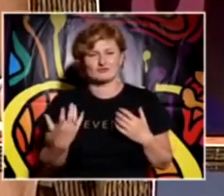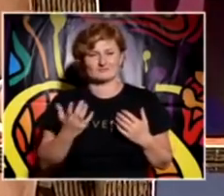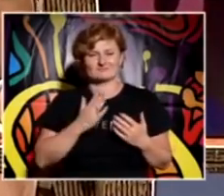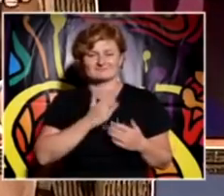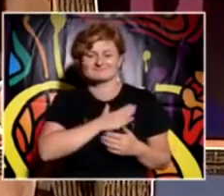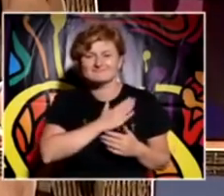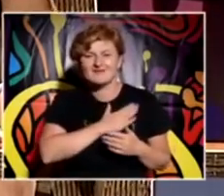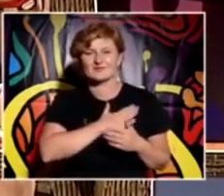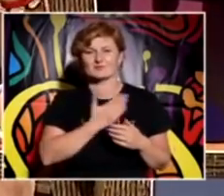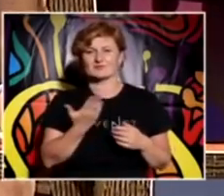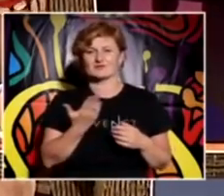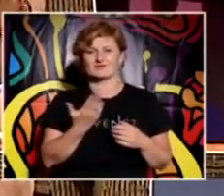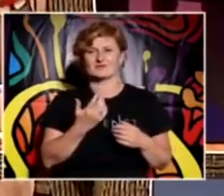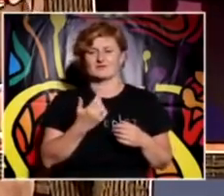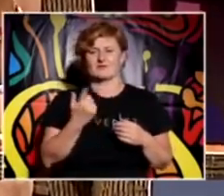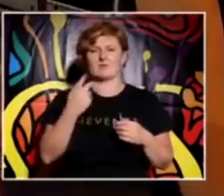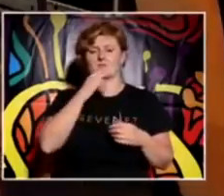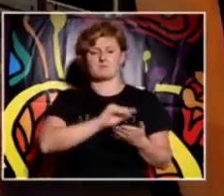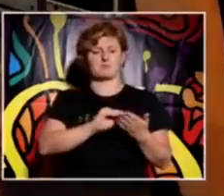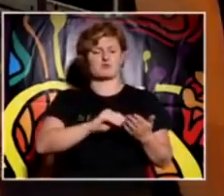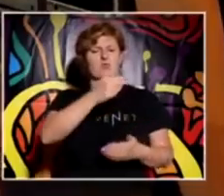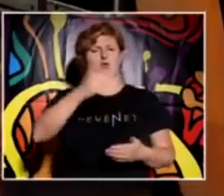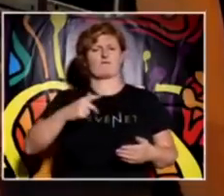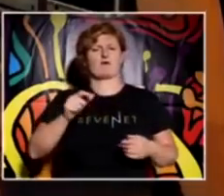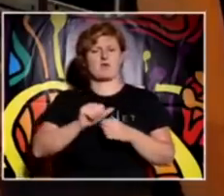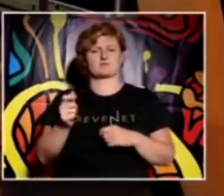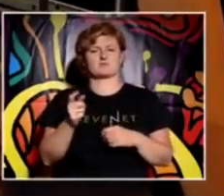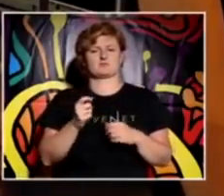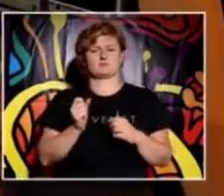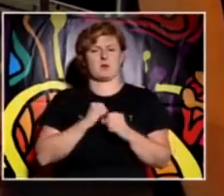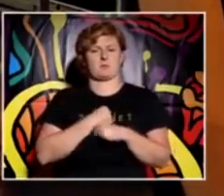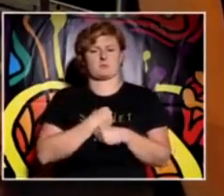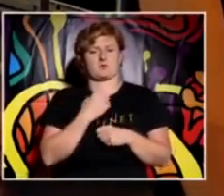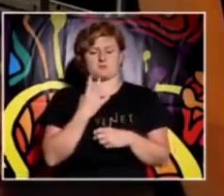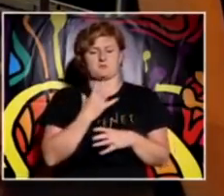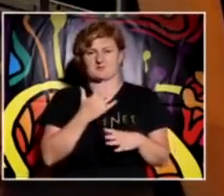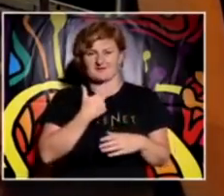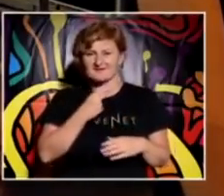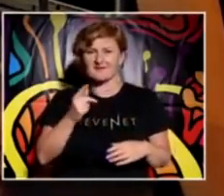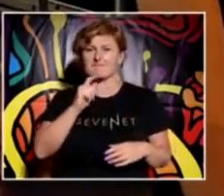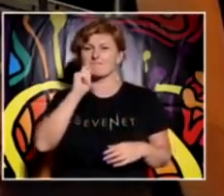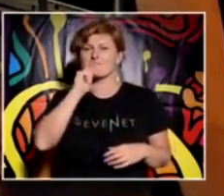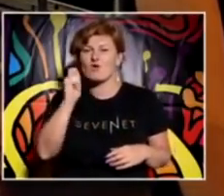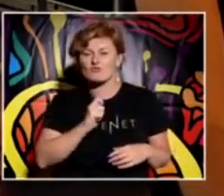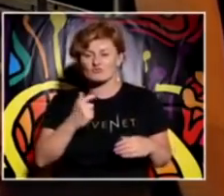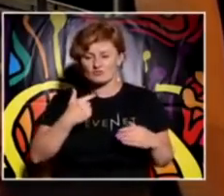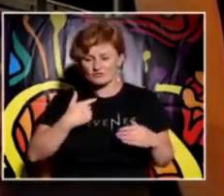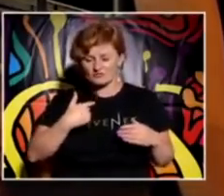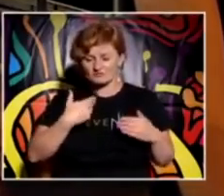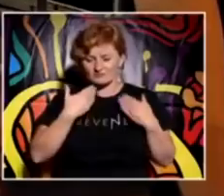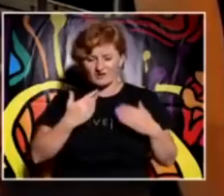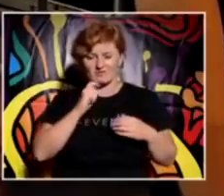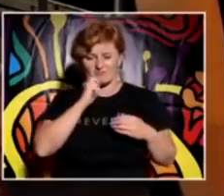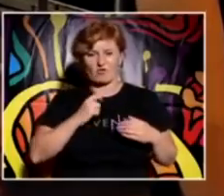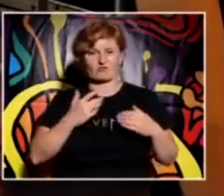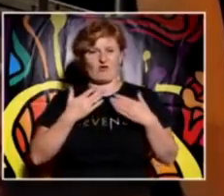ludzie w Skandynawii są tacy zimni, chłodni, zamknięci w sobie, a to właśnie ta podróż sprawiła, że zobaczyliśmy, że to jest tylko